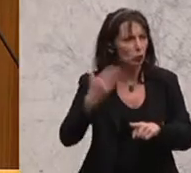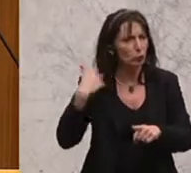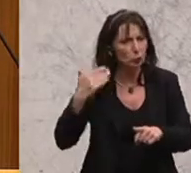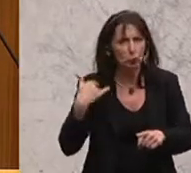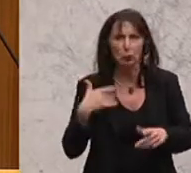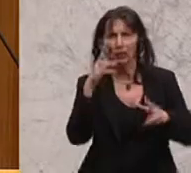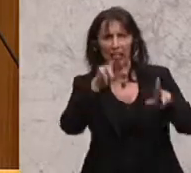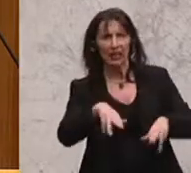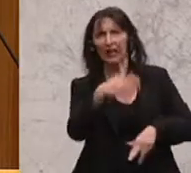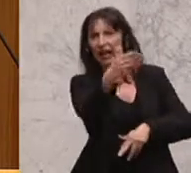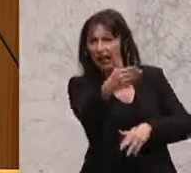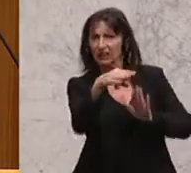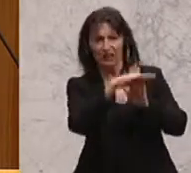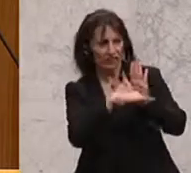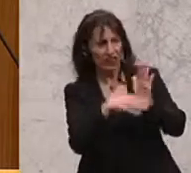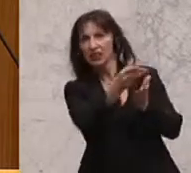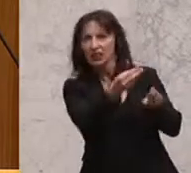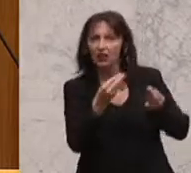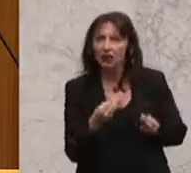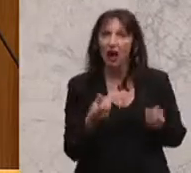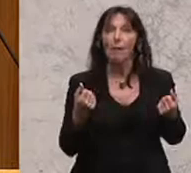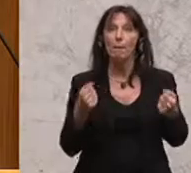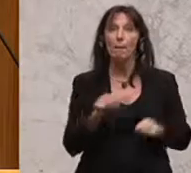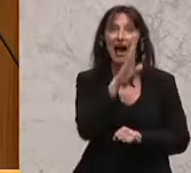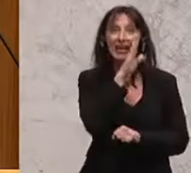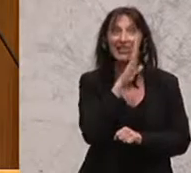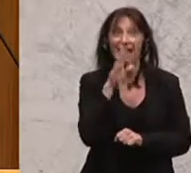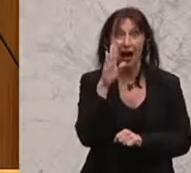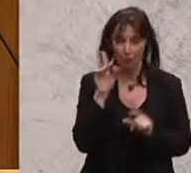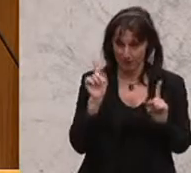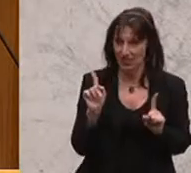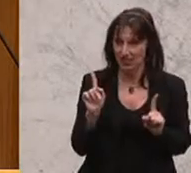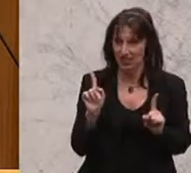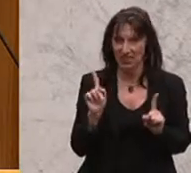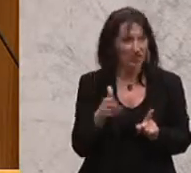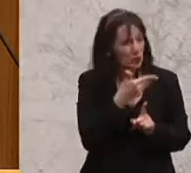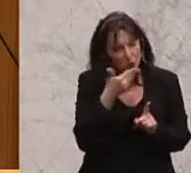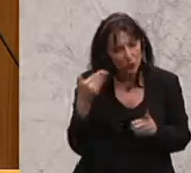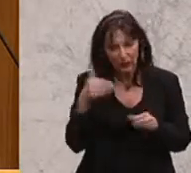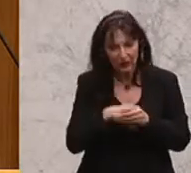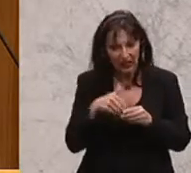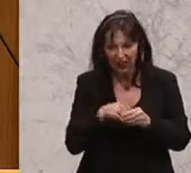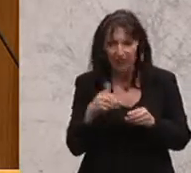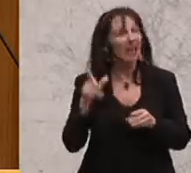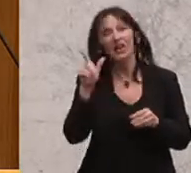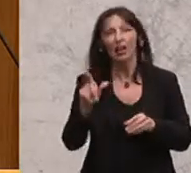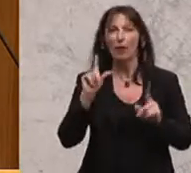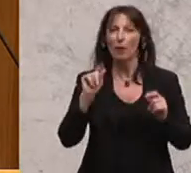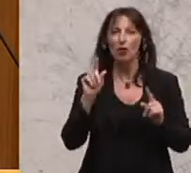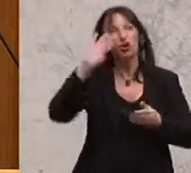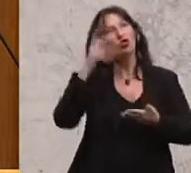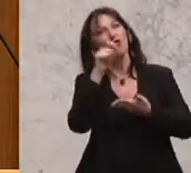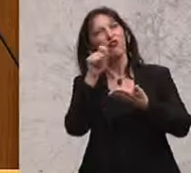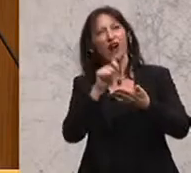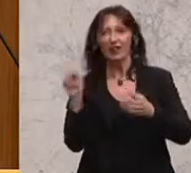und Legislativdienstes bekommen, dass Bankgeheimnis ausdrücklich nicht erfasst wird und nicht geschwärzt werden darf. Deshalb haben wir ja